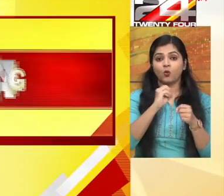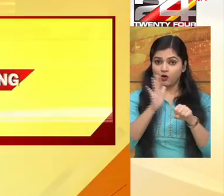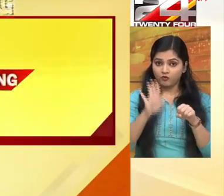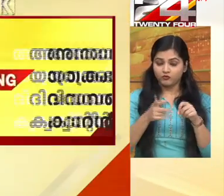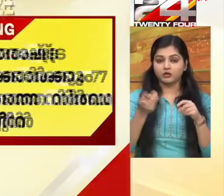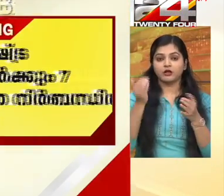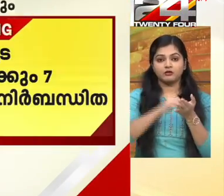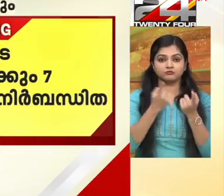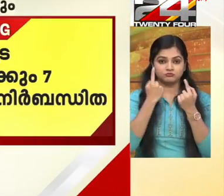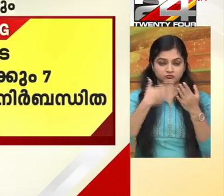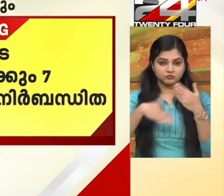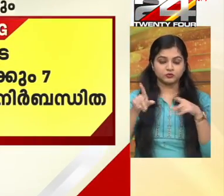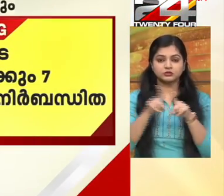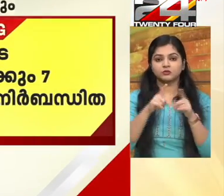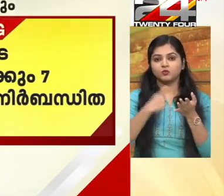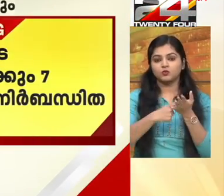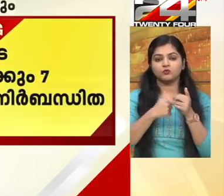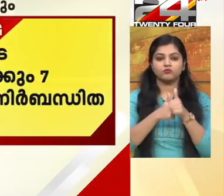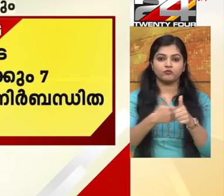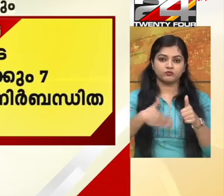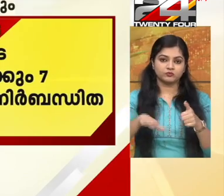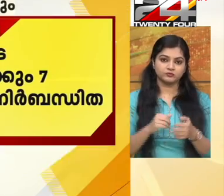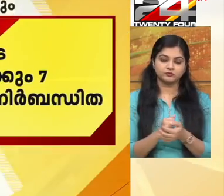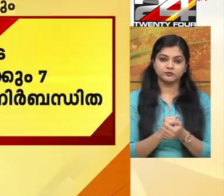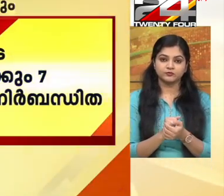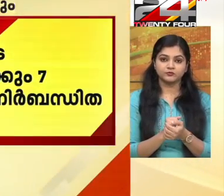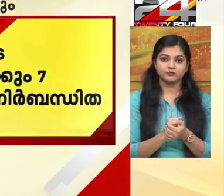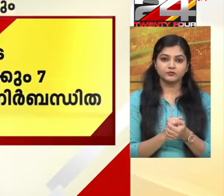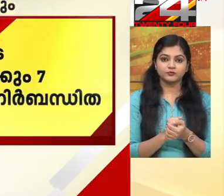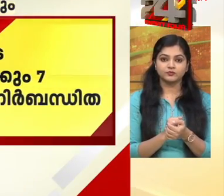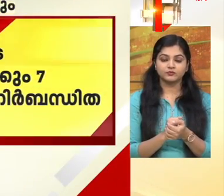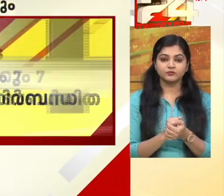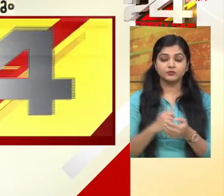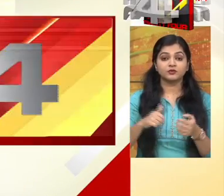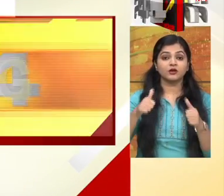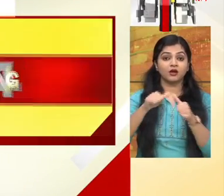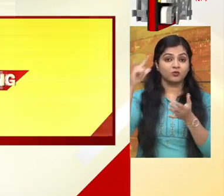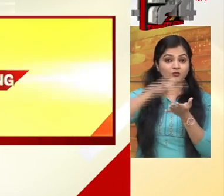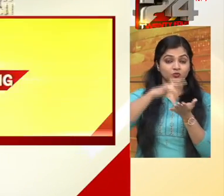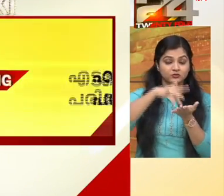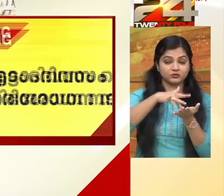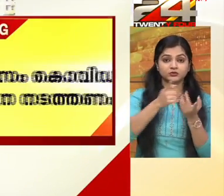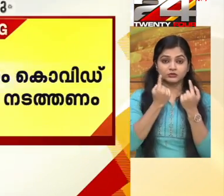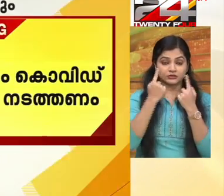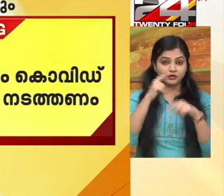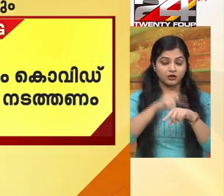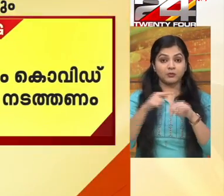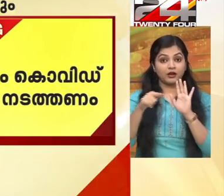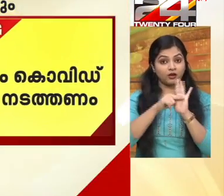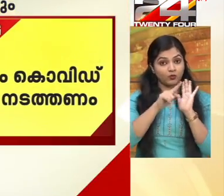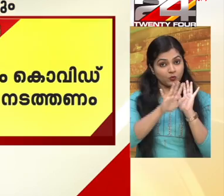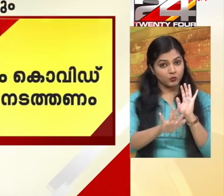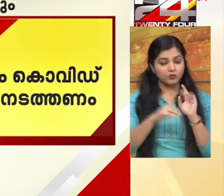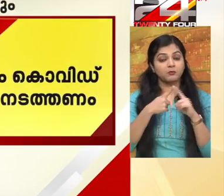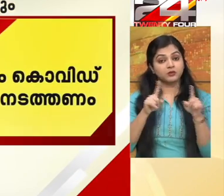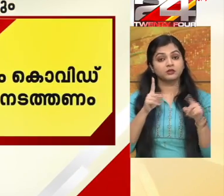ആണെങ്കിൽ അതനുസരിച്ചിട്ടുള്ള ഗൈഡ് ലൈൻ അനുസരിച്ചുള്ള നടപടിക്രമങ്ങൾ. ഇനിയും എയർപോർട്ടിൽ വെച്ച് പരിശോധനയിൽ നെഗറ്റീവ് ആണെങ്കിലും 7